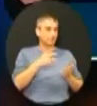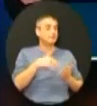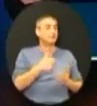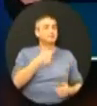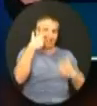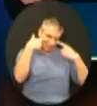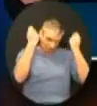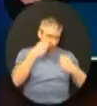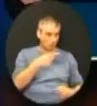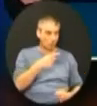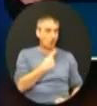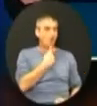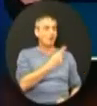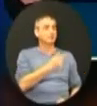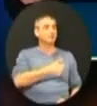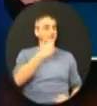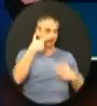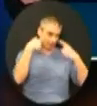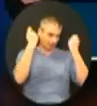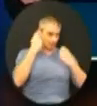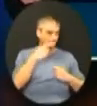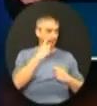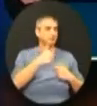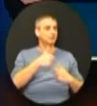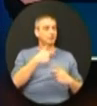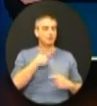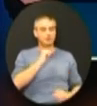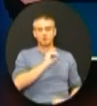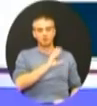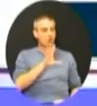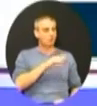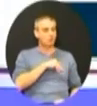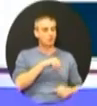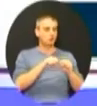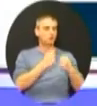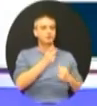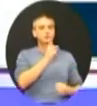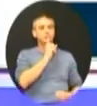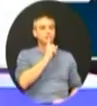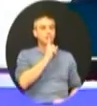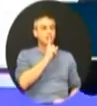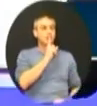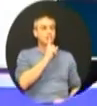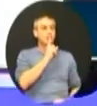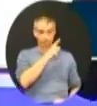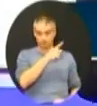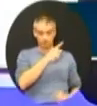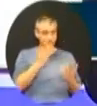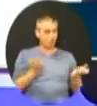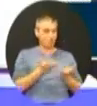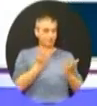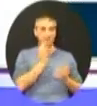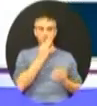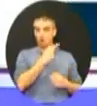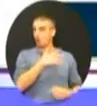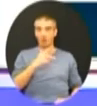שר החינוך שר החינוך אומר שר החינוך אומר אני לא מוכן ששוברים שתיקה שמעודדים את